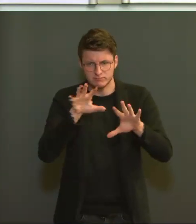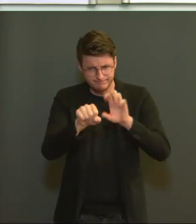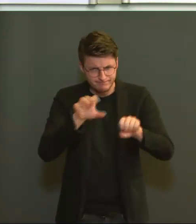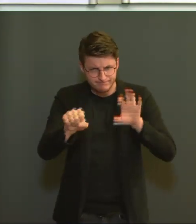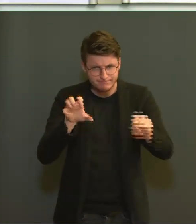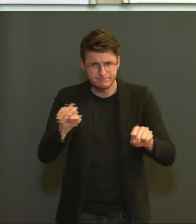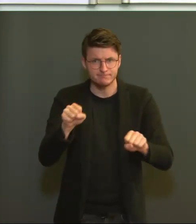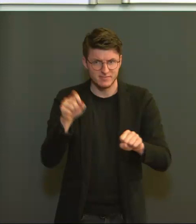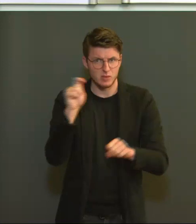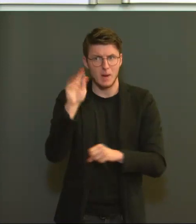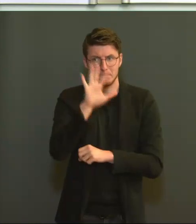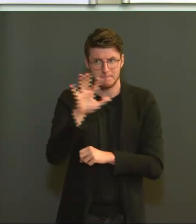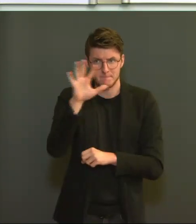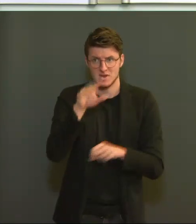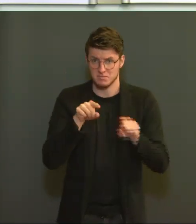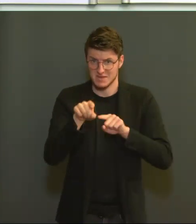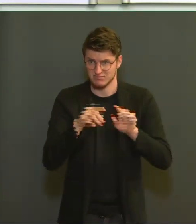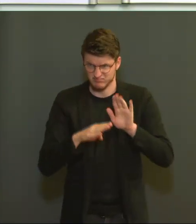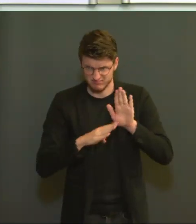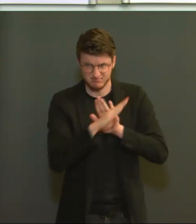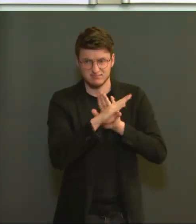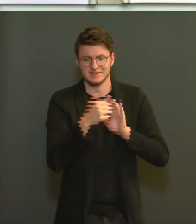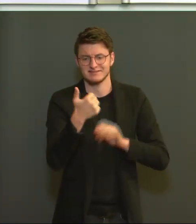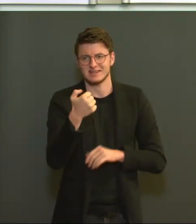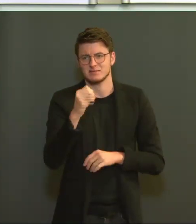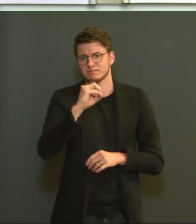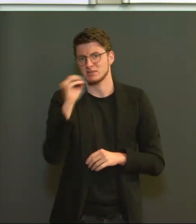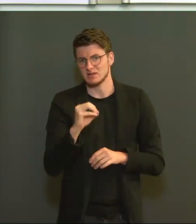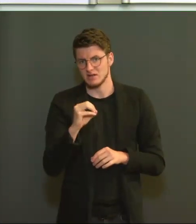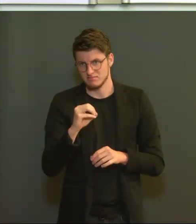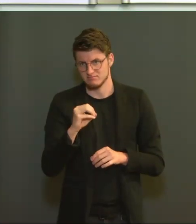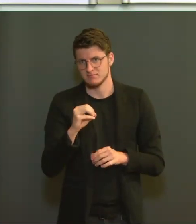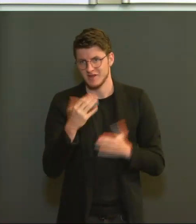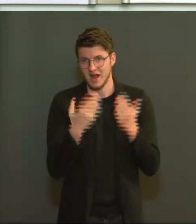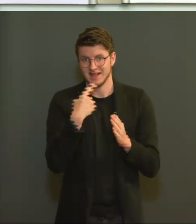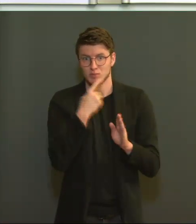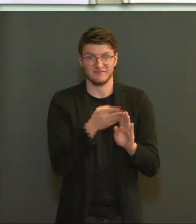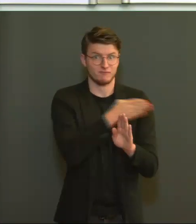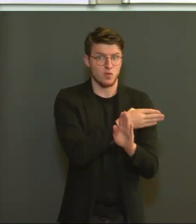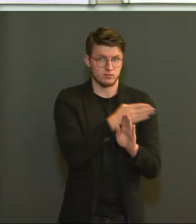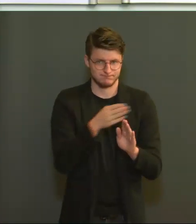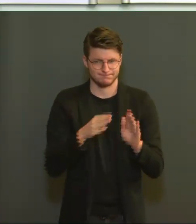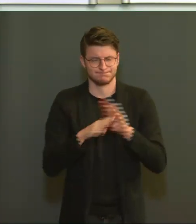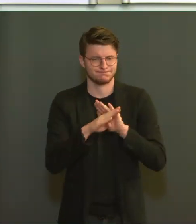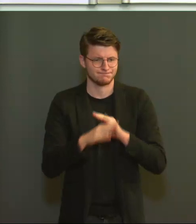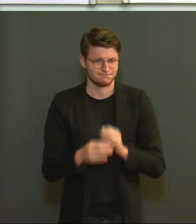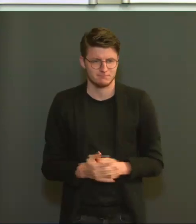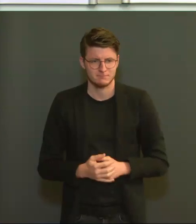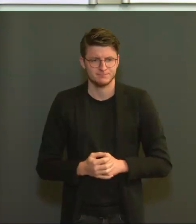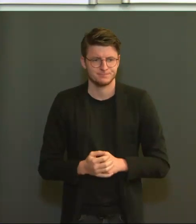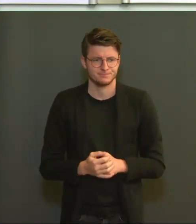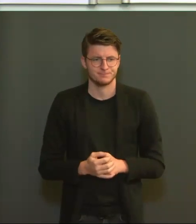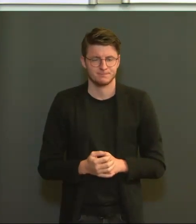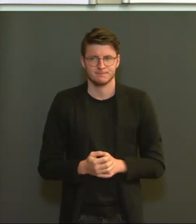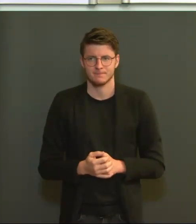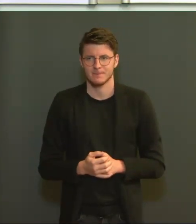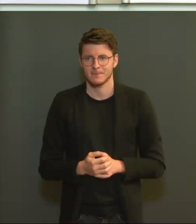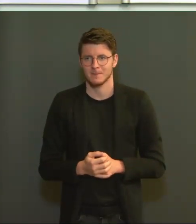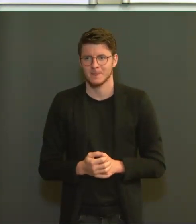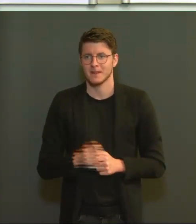Wat een toename is met 60% ten opzichte van de week ervoor. De weekgemiddelden in